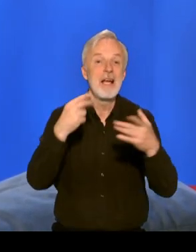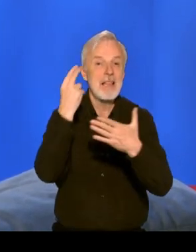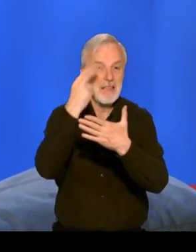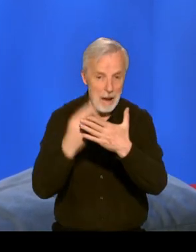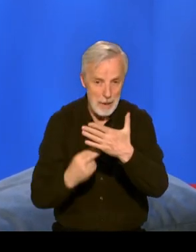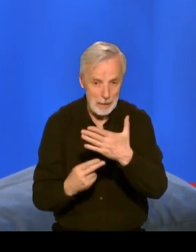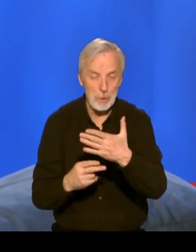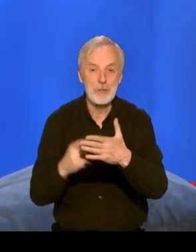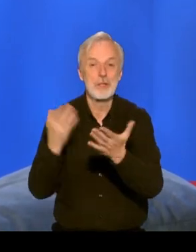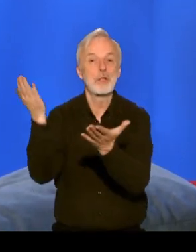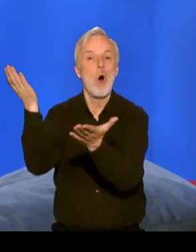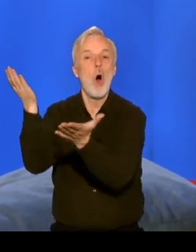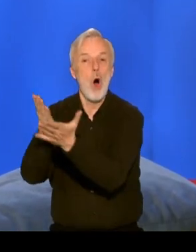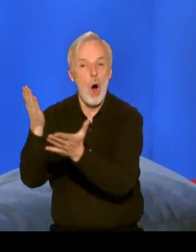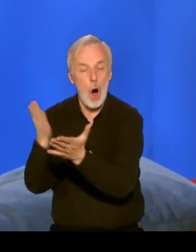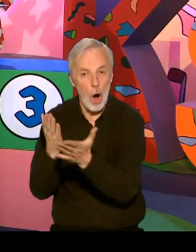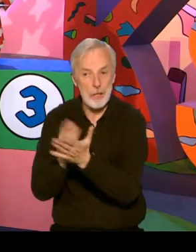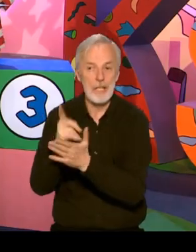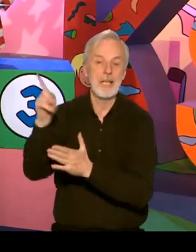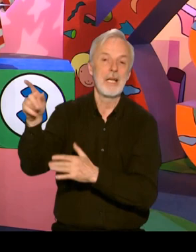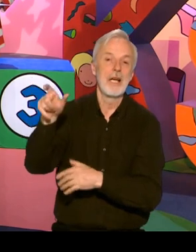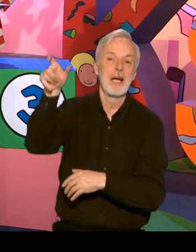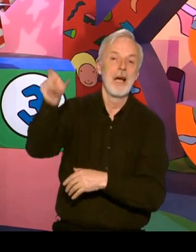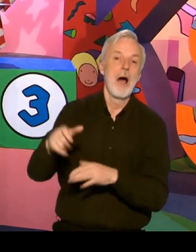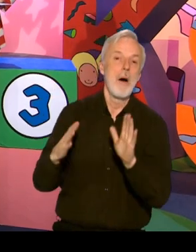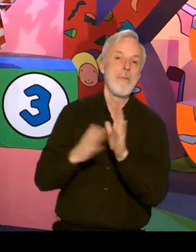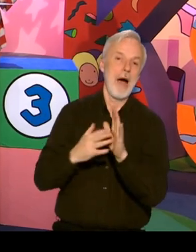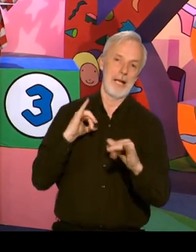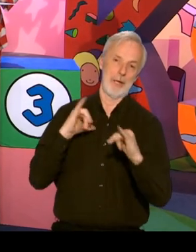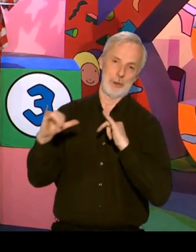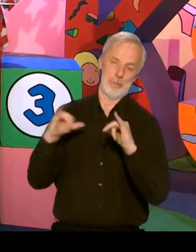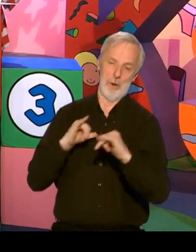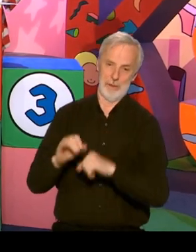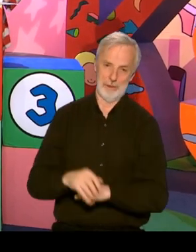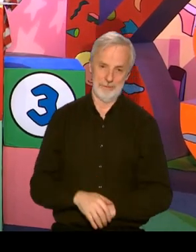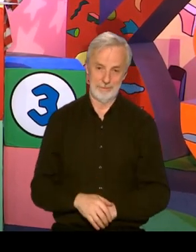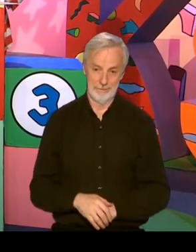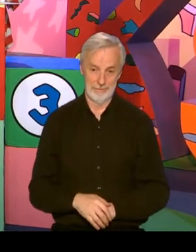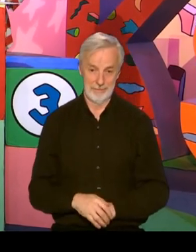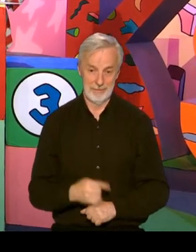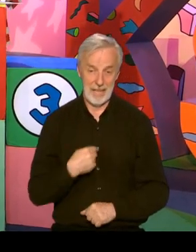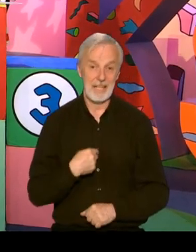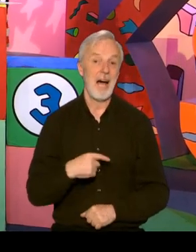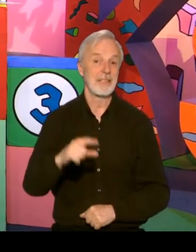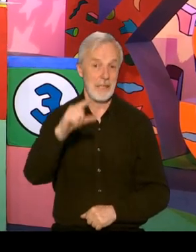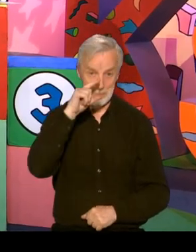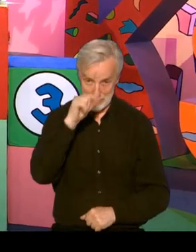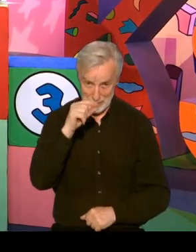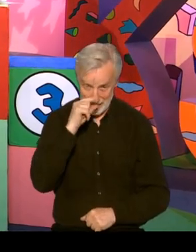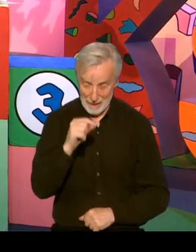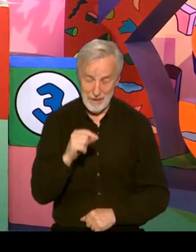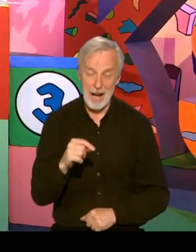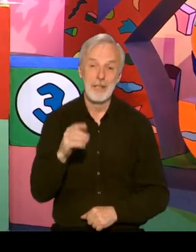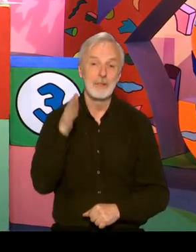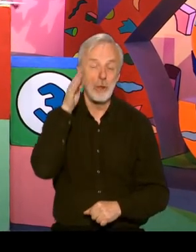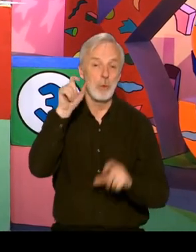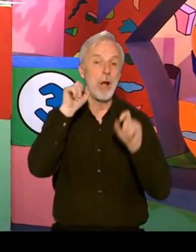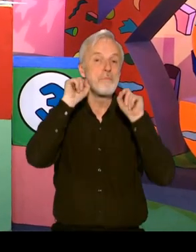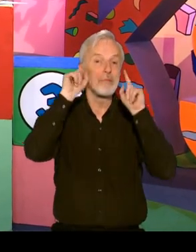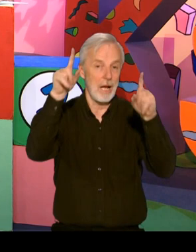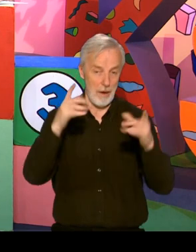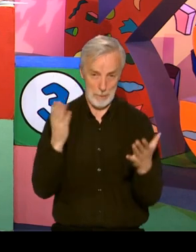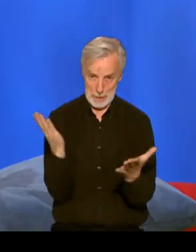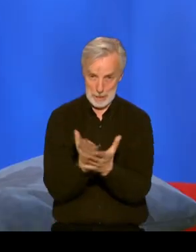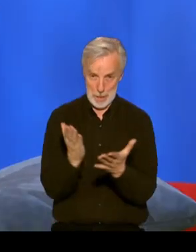sport by ti nejvíc slušel, jo? No tak to jsem sama zvědavá, jak mě překvapíte. Co si myslíte, že by mi na